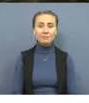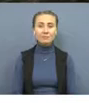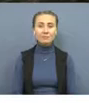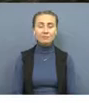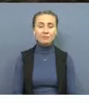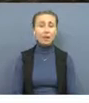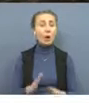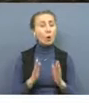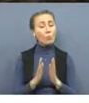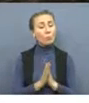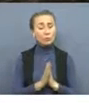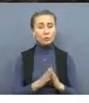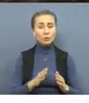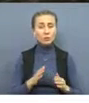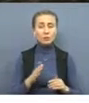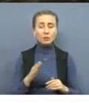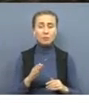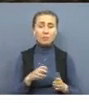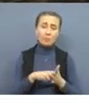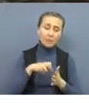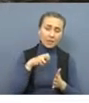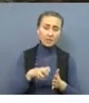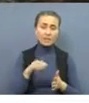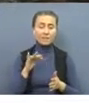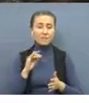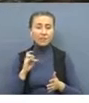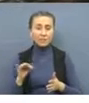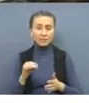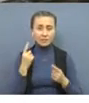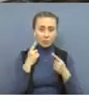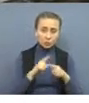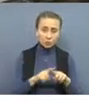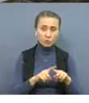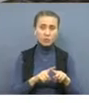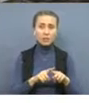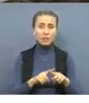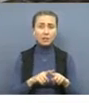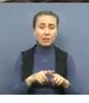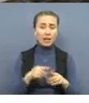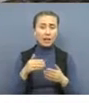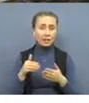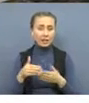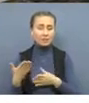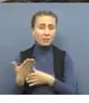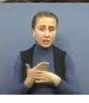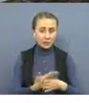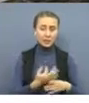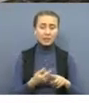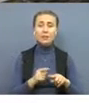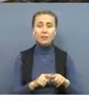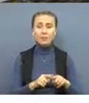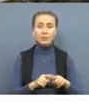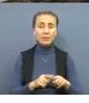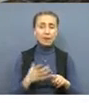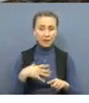финансовые институты Казагро, письма пишем, также пролонгировать некоторые кредитные средства с нашим сельхозтоваропроизводителем.